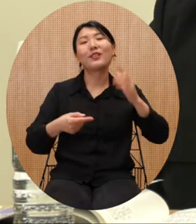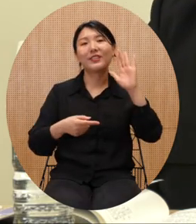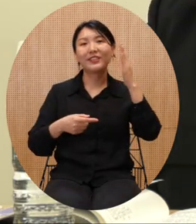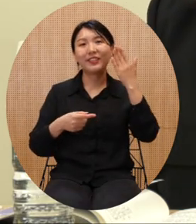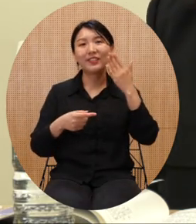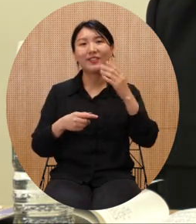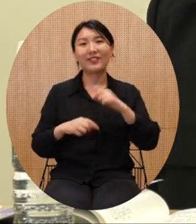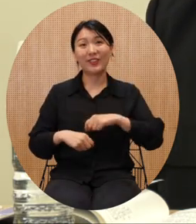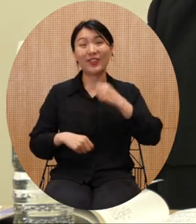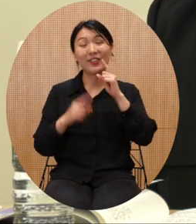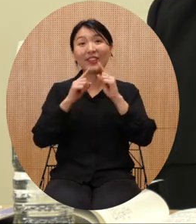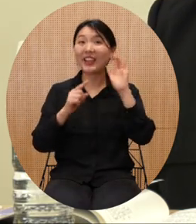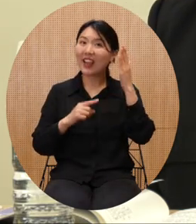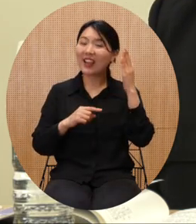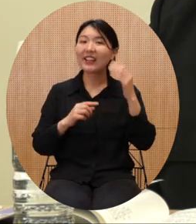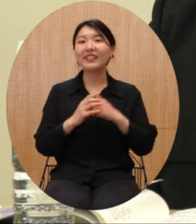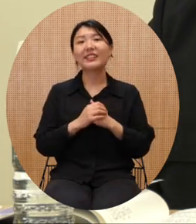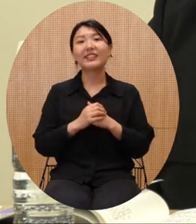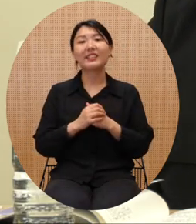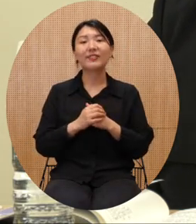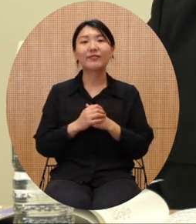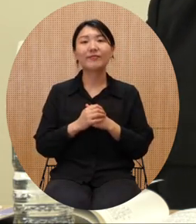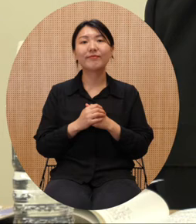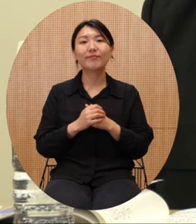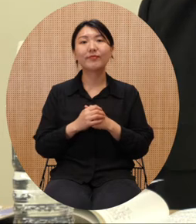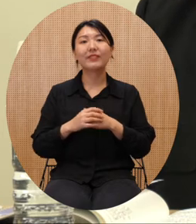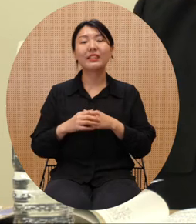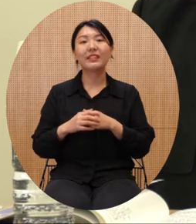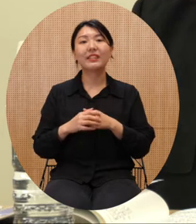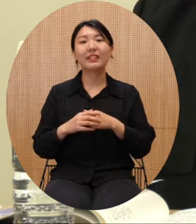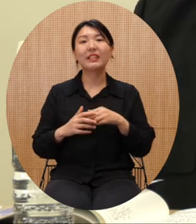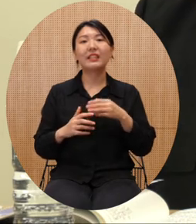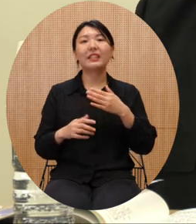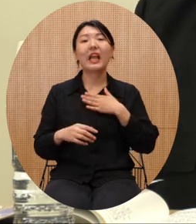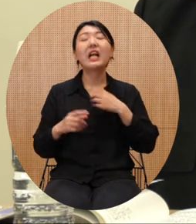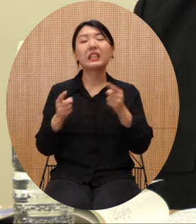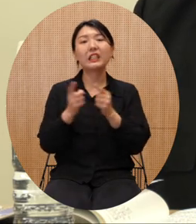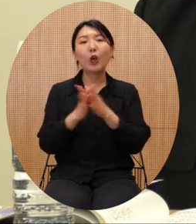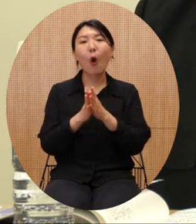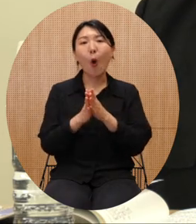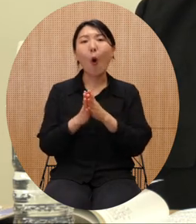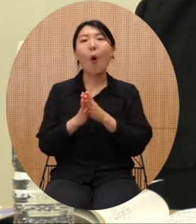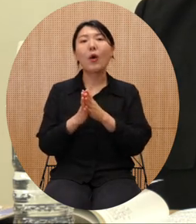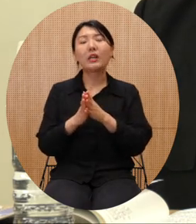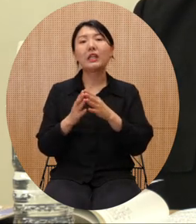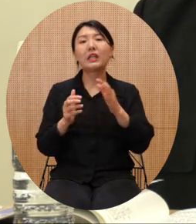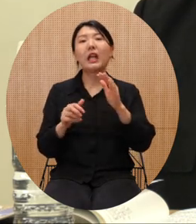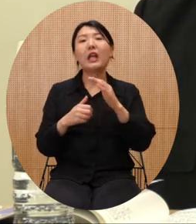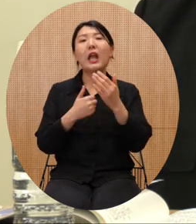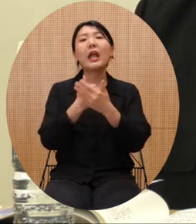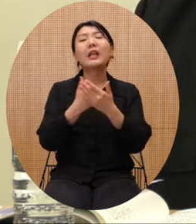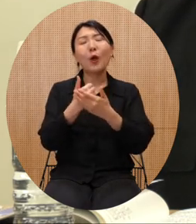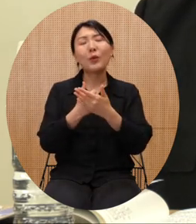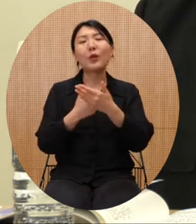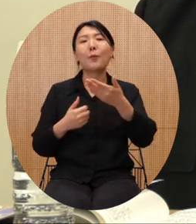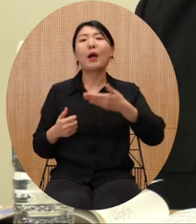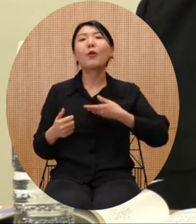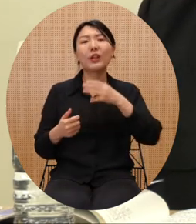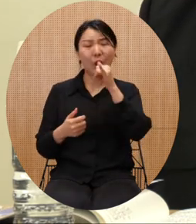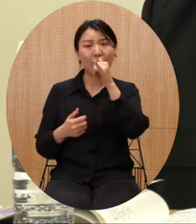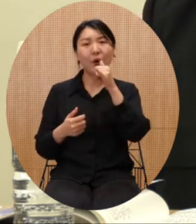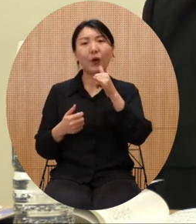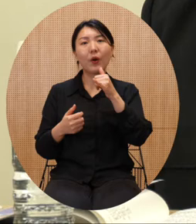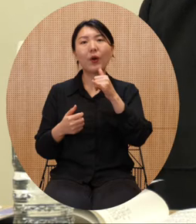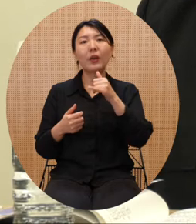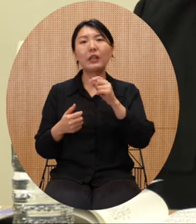솔직하게 얘기해도 되나? 근데 제가 직접 받고 있고 혜택을 받고 있는 입장에서 말씀을 드리면 그게